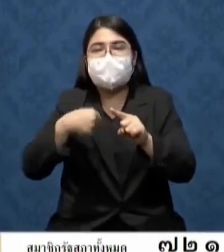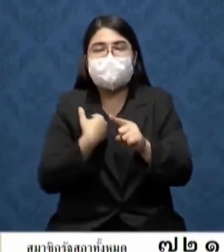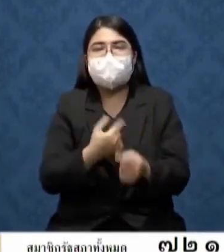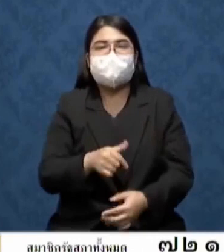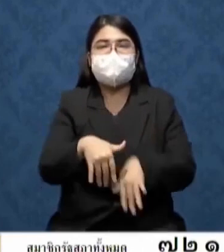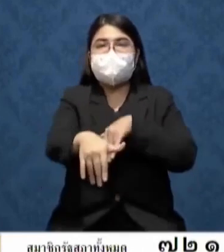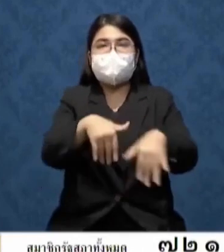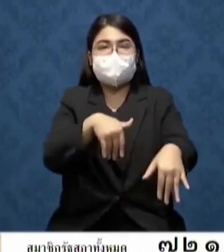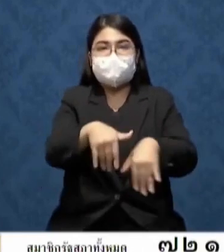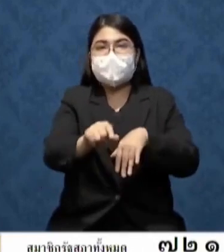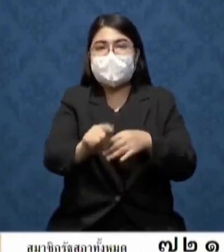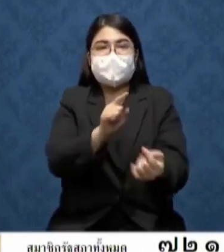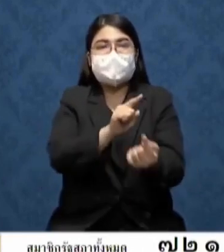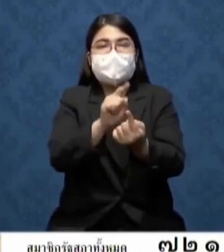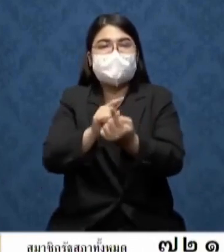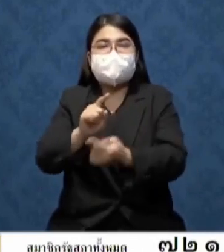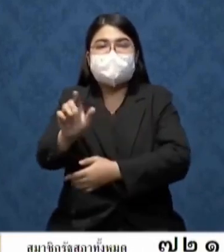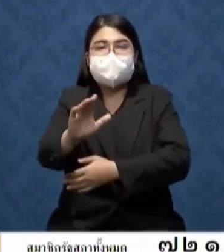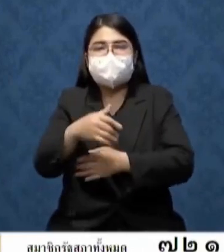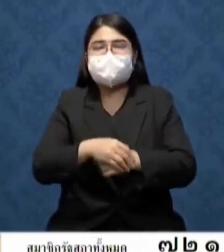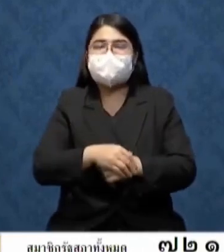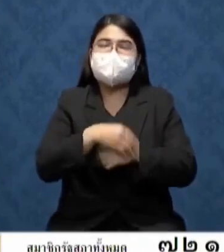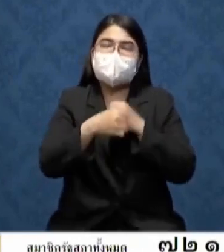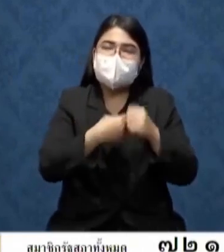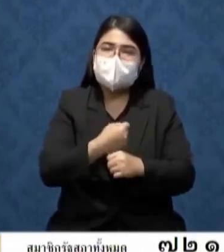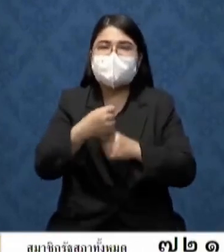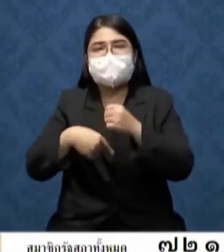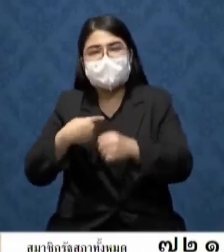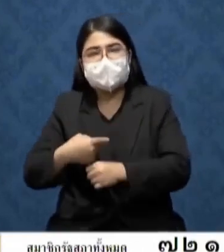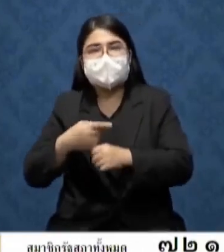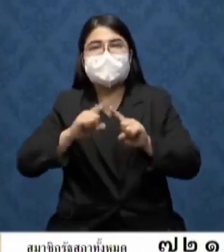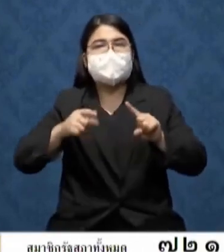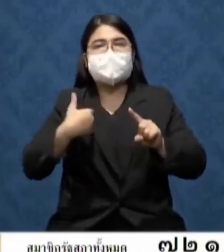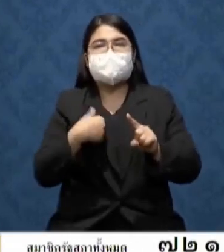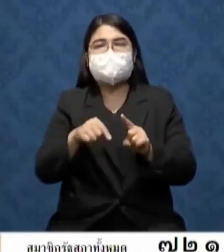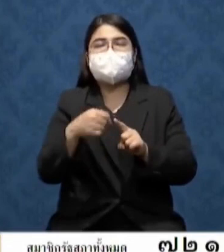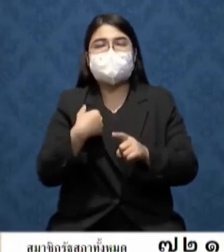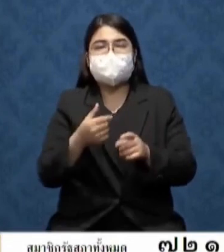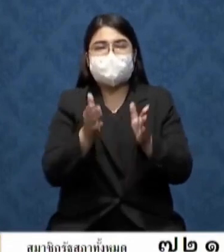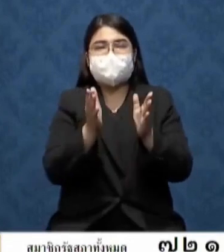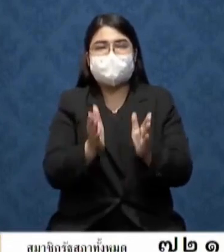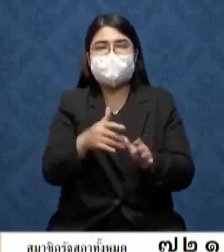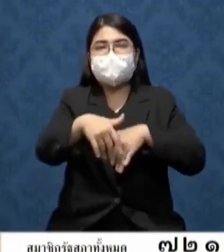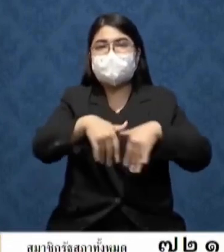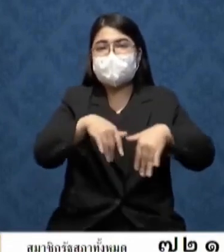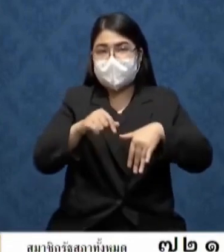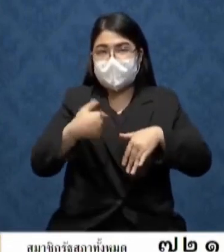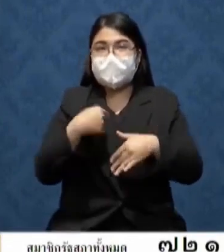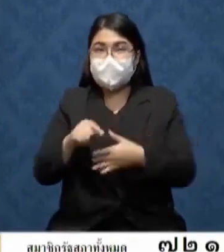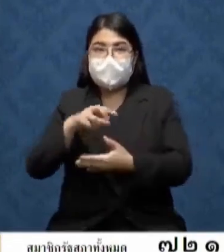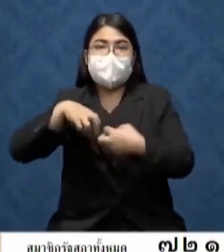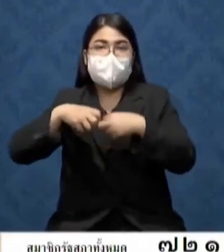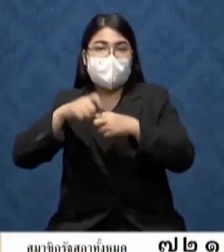ระชาชน Matterที่ยแ้ขายปญหาไม่ได้ปีแล้ว,ฅันจะได้อยู่กัพื้นที่ทมาจปชชนกเลตงแล้วแ้ขายปัหา ใหเขายัง